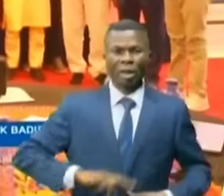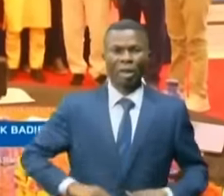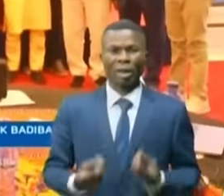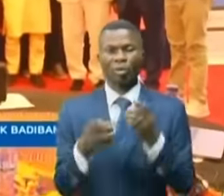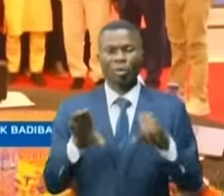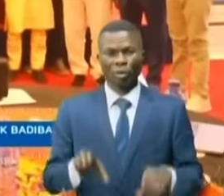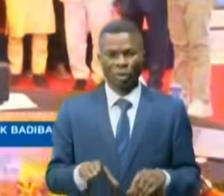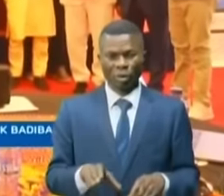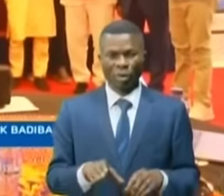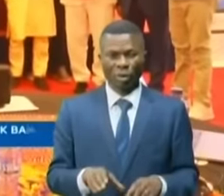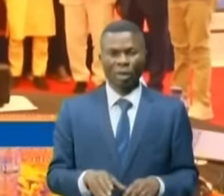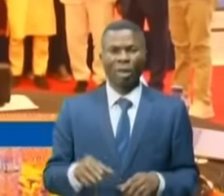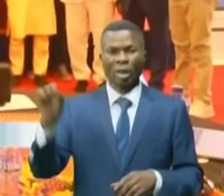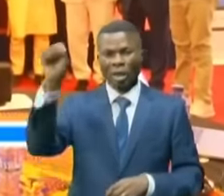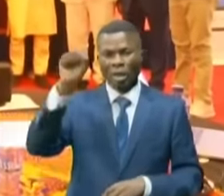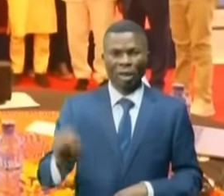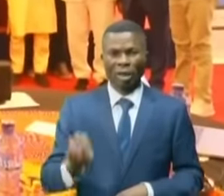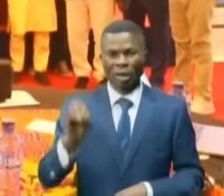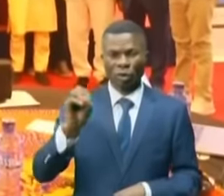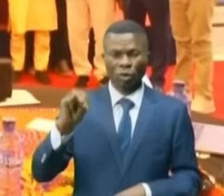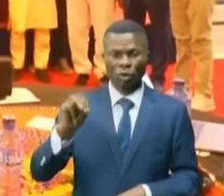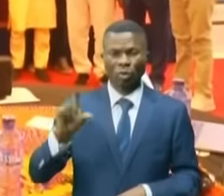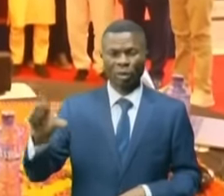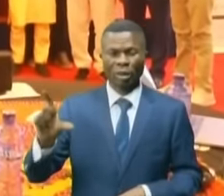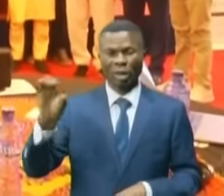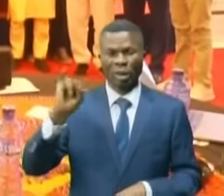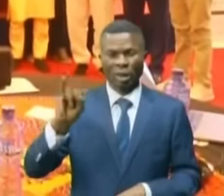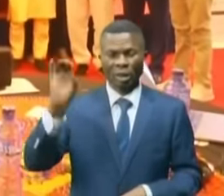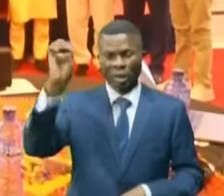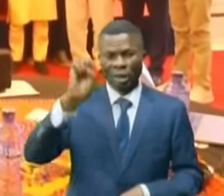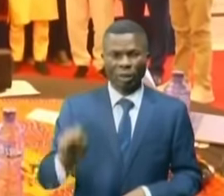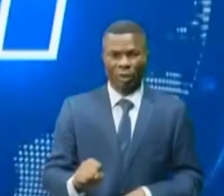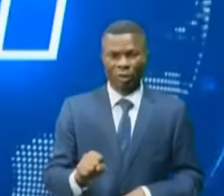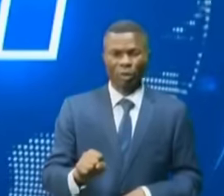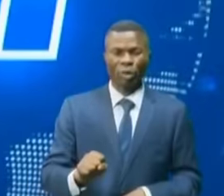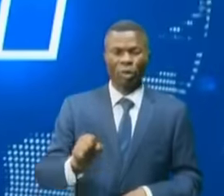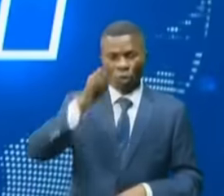Congo, en Somalie et au Sud-Soudan.